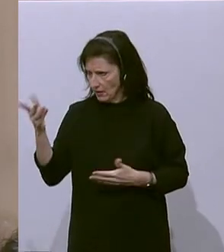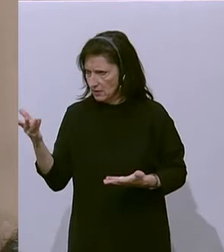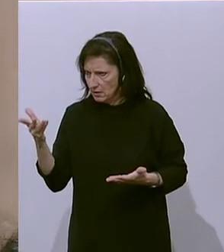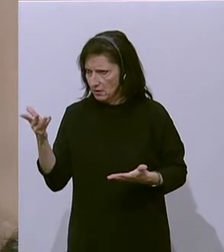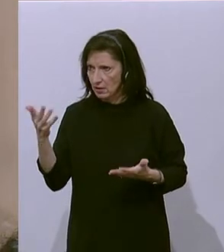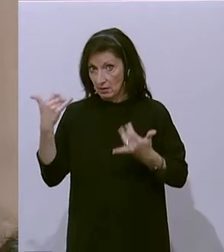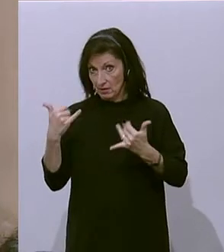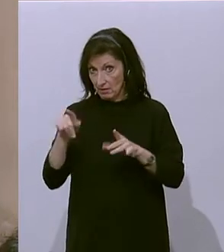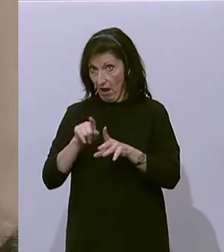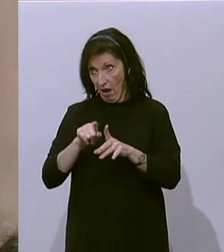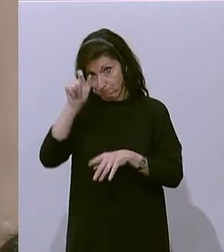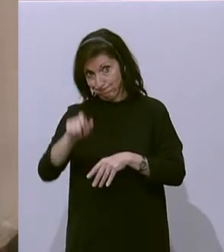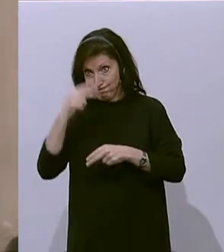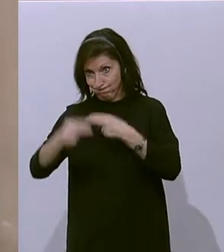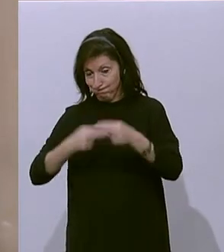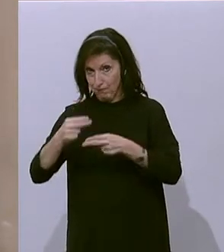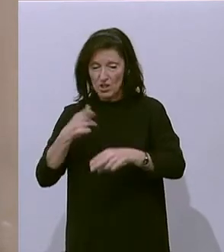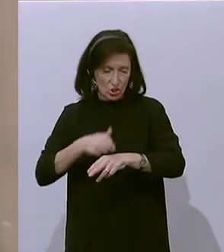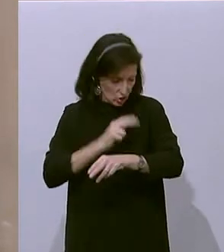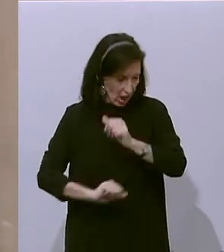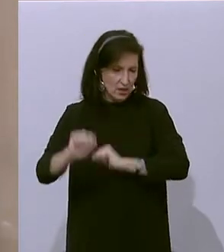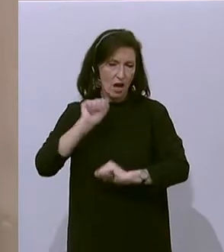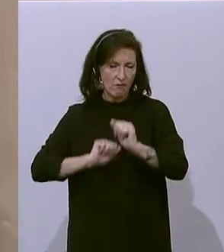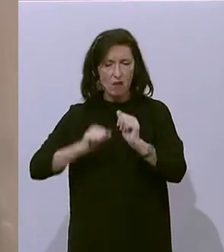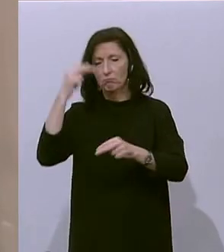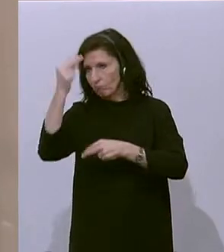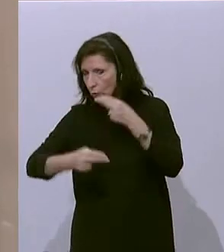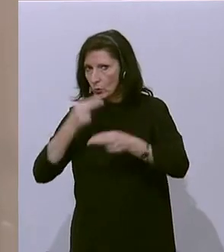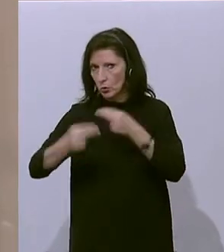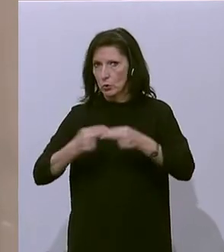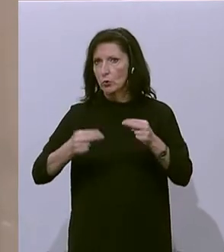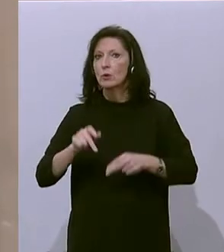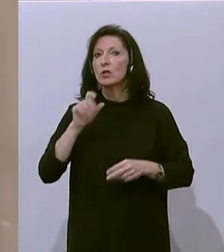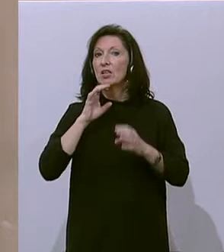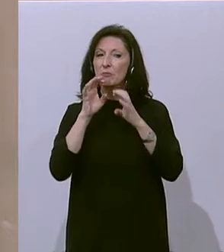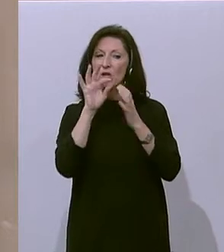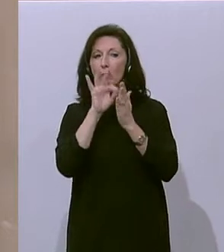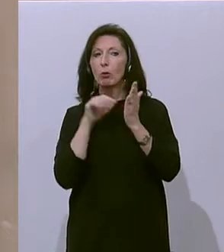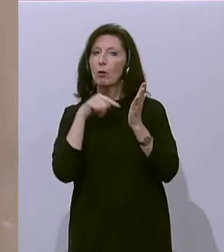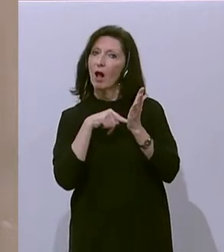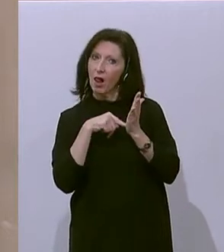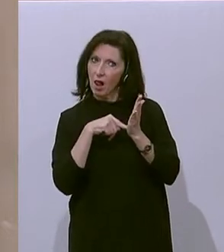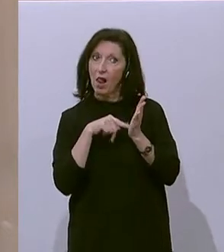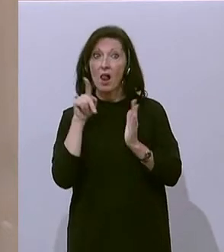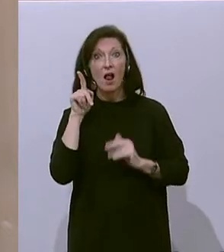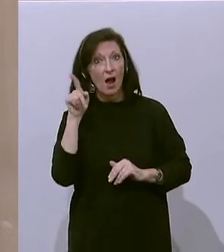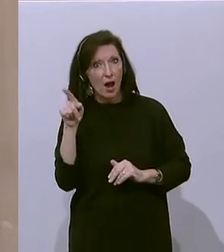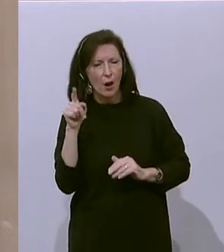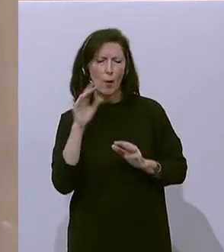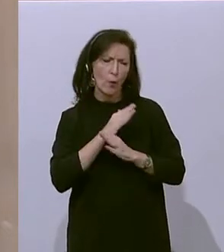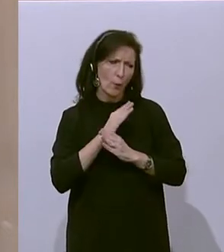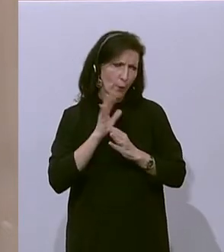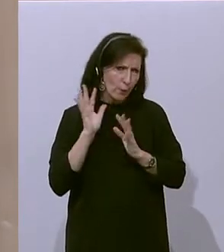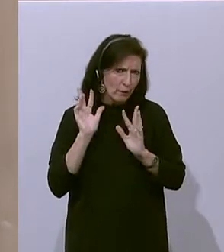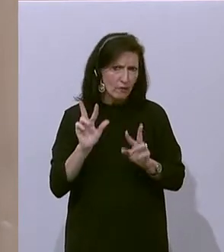auch Ermittlungen. Es sind staatsanwaltschaftliche Ermittlungen. Er stand laut Chatprotokollen in sehr, sehr engem